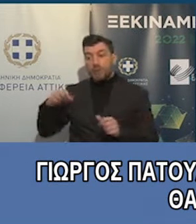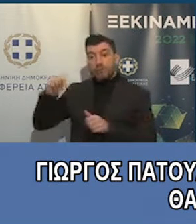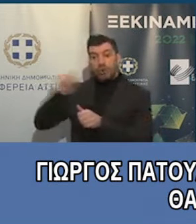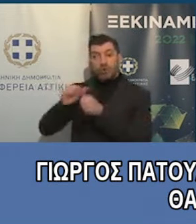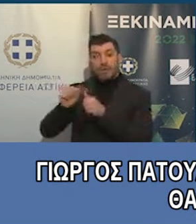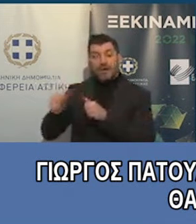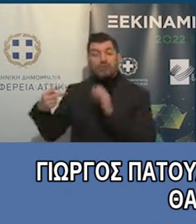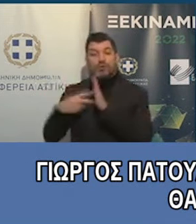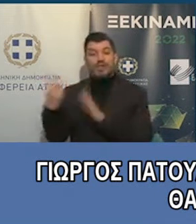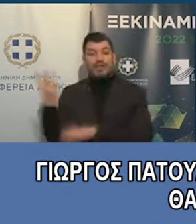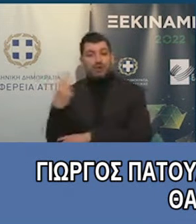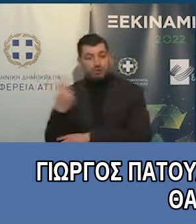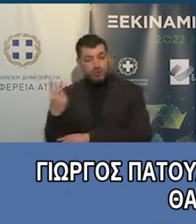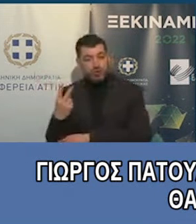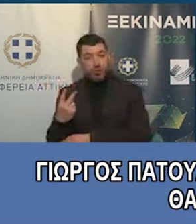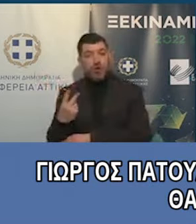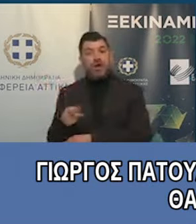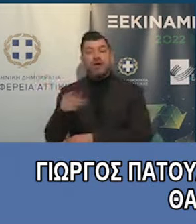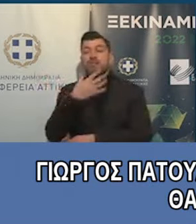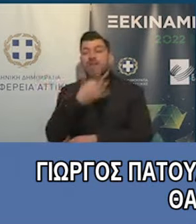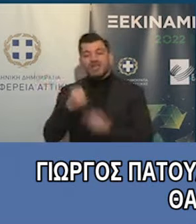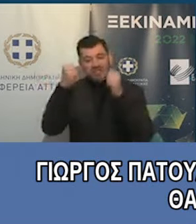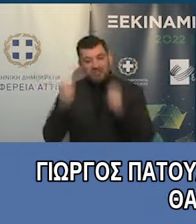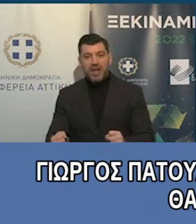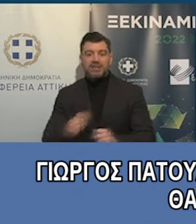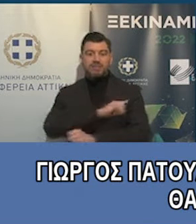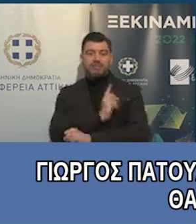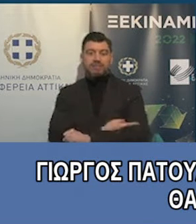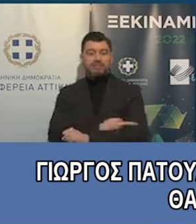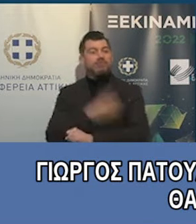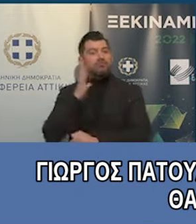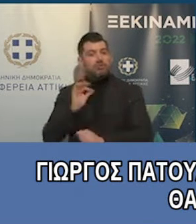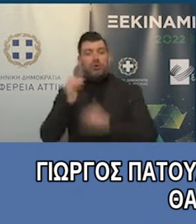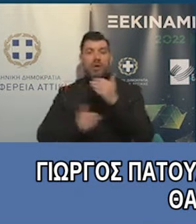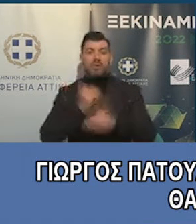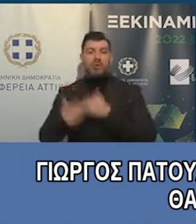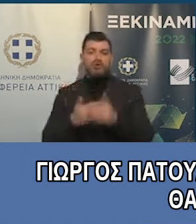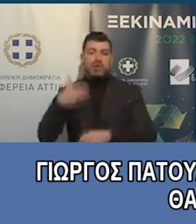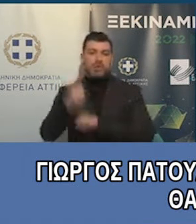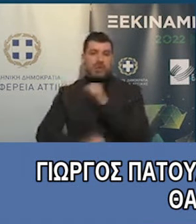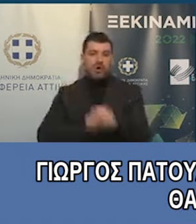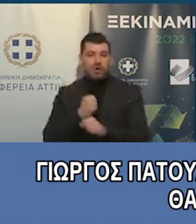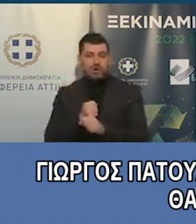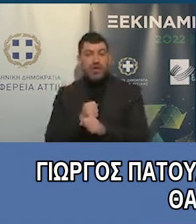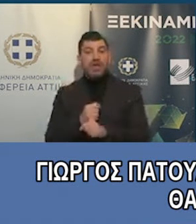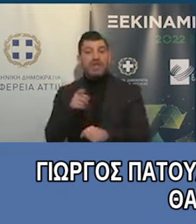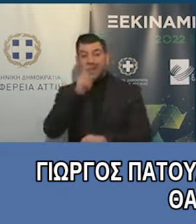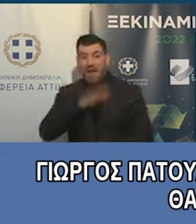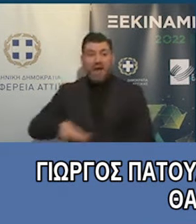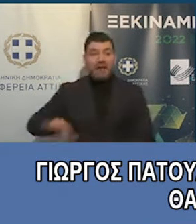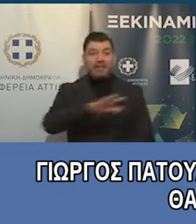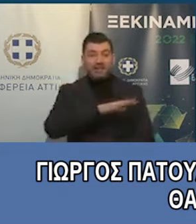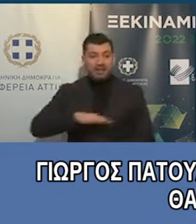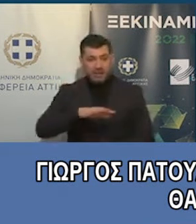2022, βάζουμε ισχυρές βάσεις για να καταστούν τα επόμενα χρόνια η Αττική περιφέρεια πρότυπο